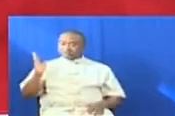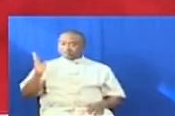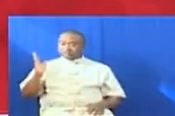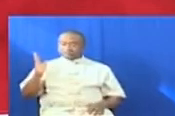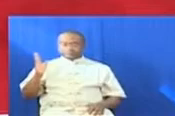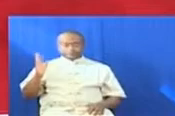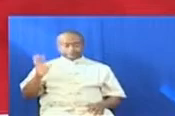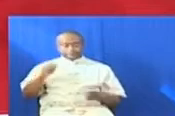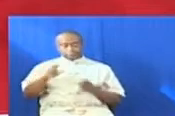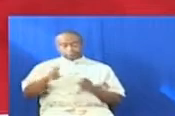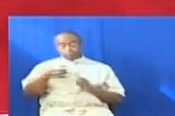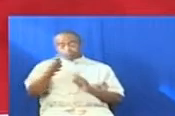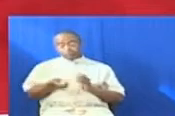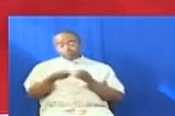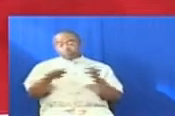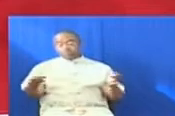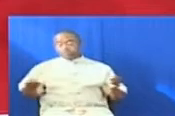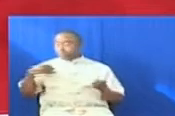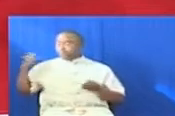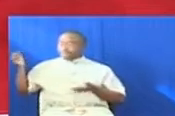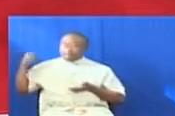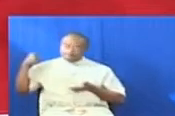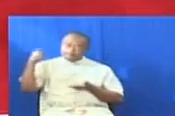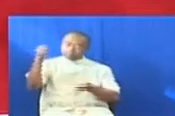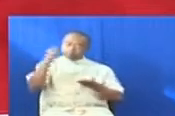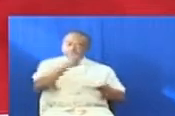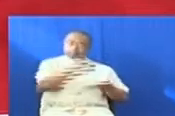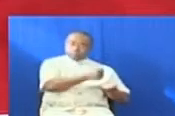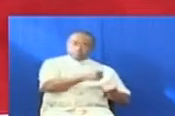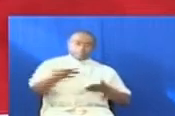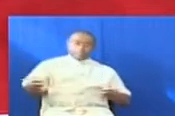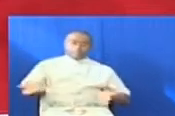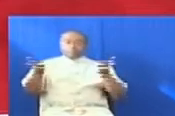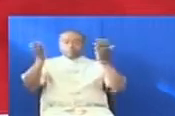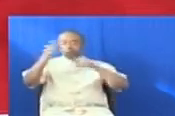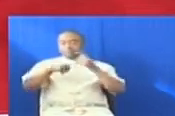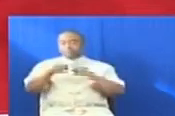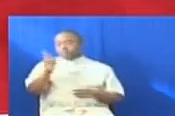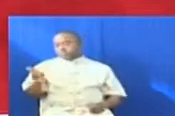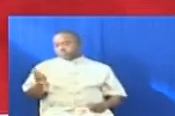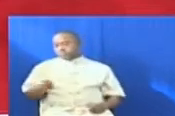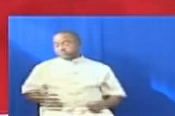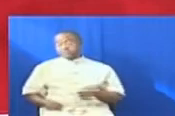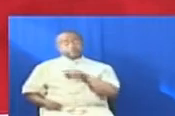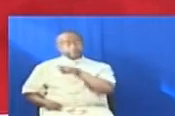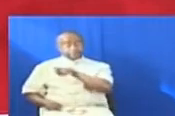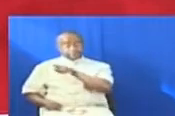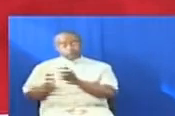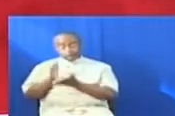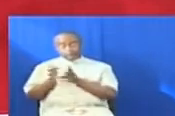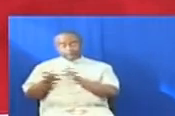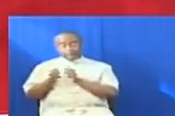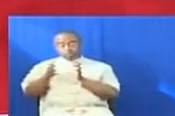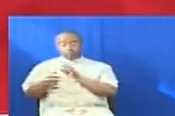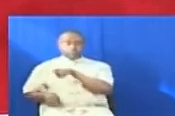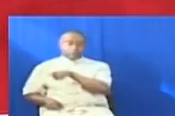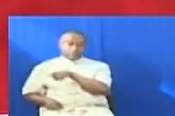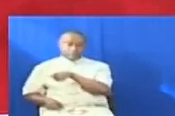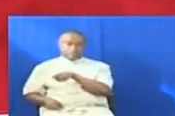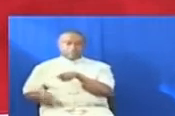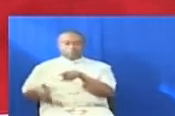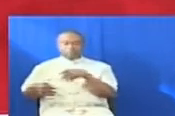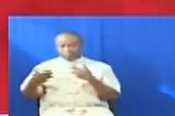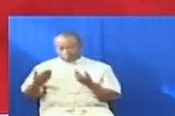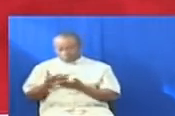kutokuwasilisha ipasavyo ruzuku ya fedha za maendeleo kwa halmashauri. Hii imekuwa tatizo kubwa sana. Kwani Mheshimiwa